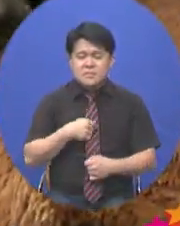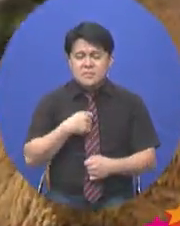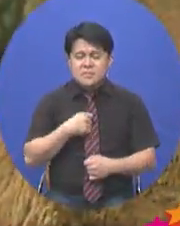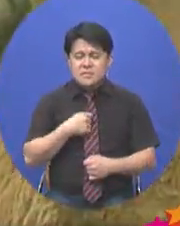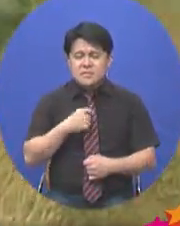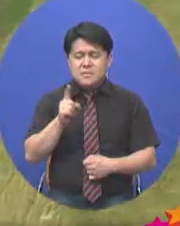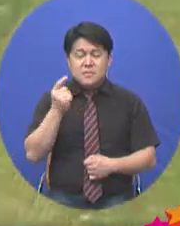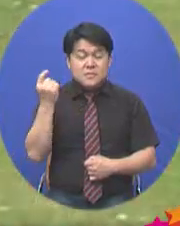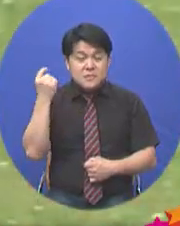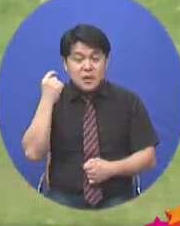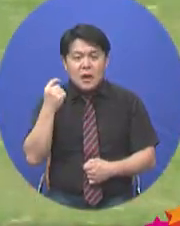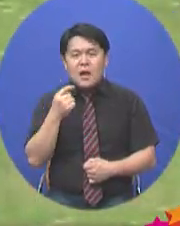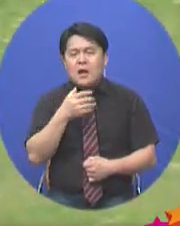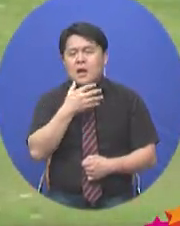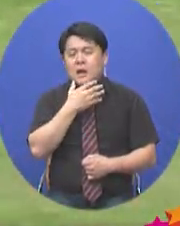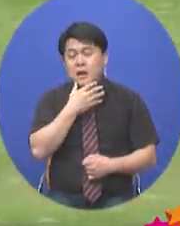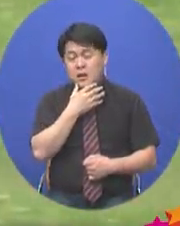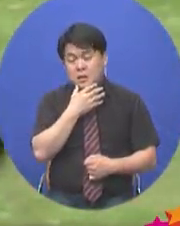이제